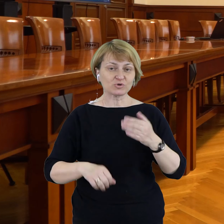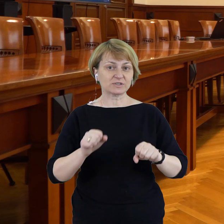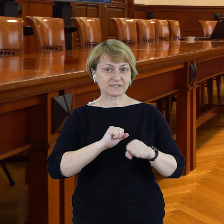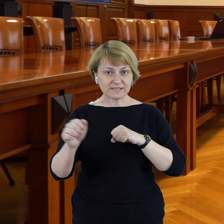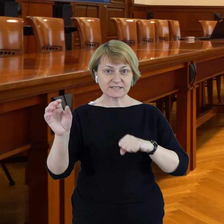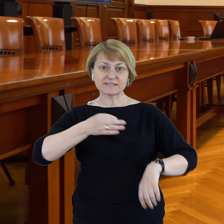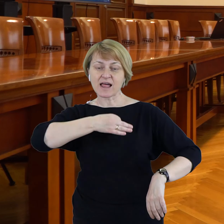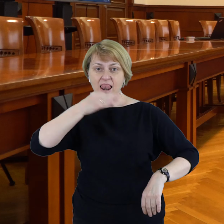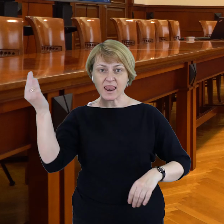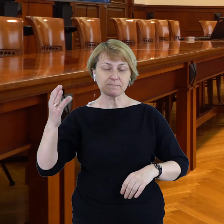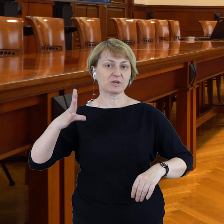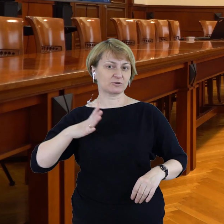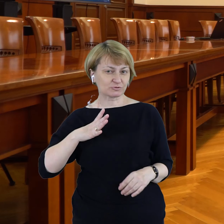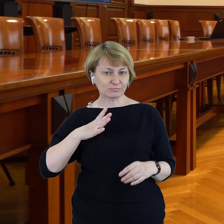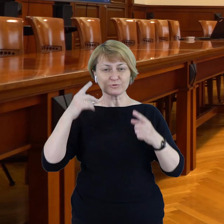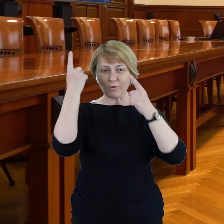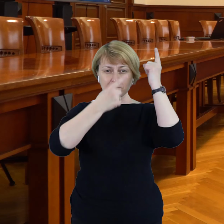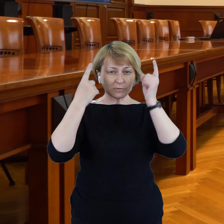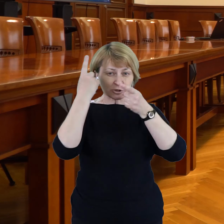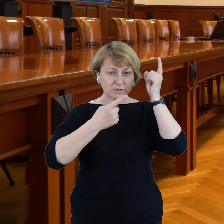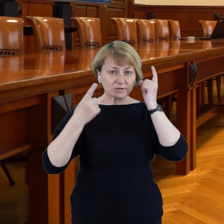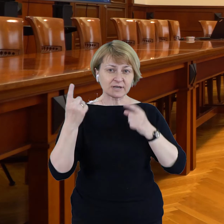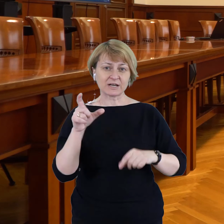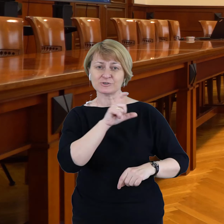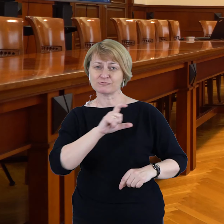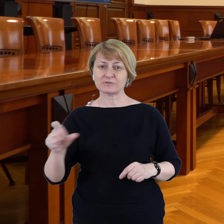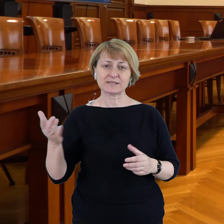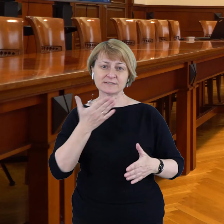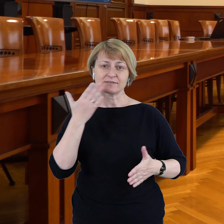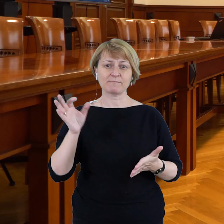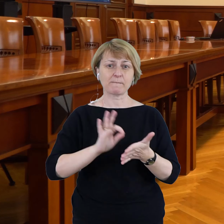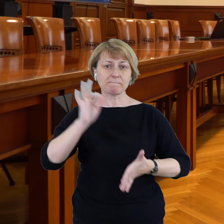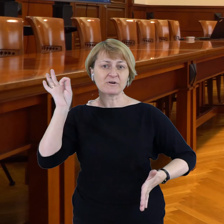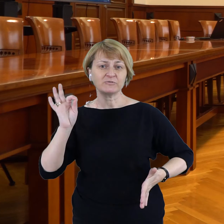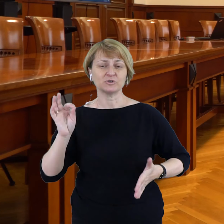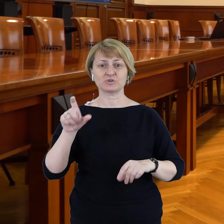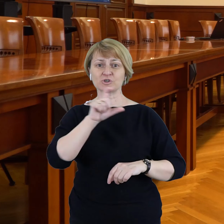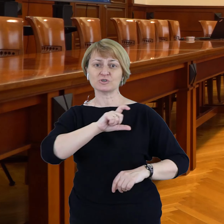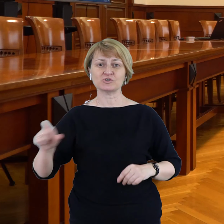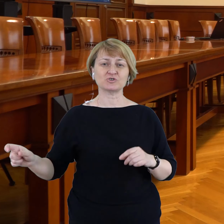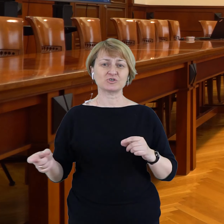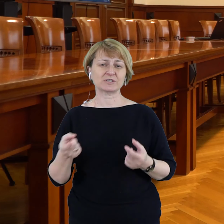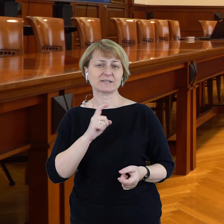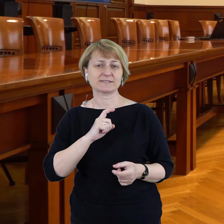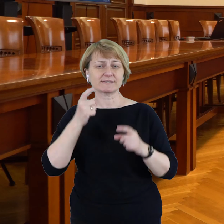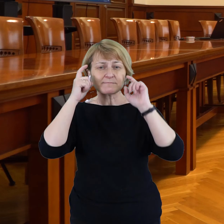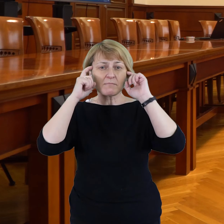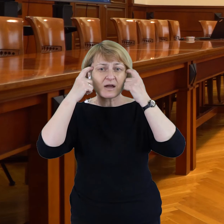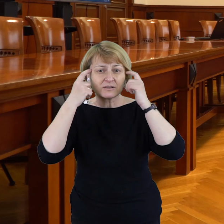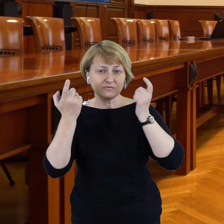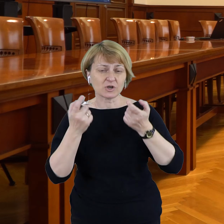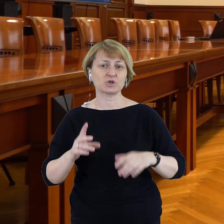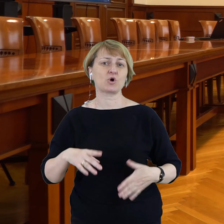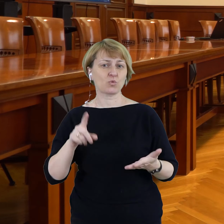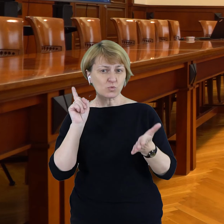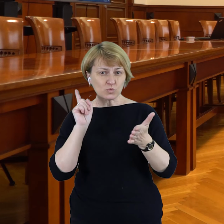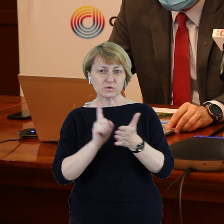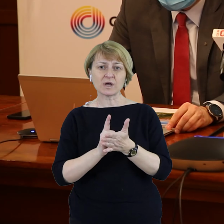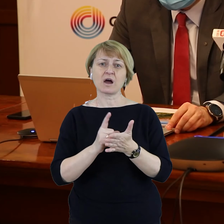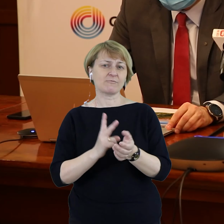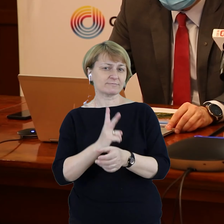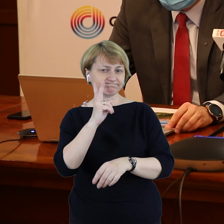Finisz jednak jest lepszy niż się spodziewaliśmy. Ten nasz czas niepewności, czas obaw jednak udało nam